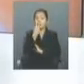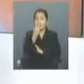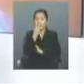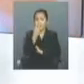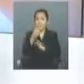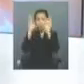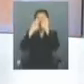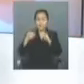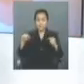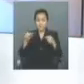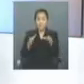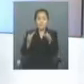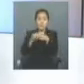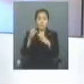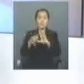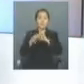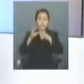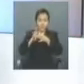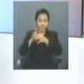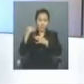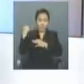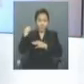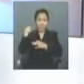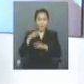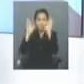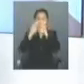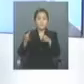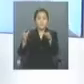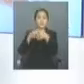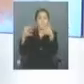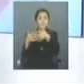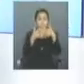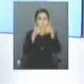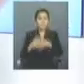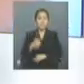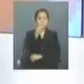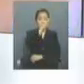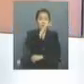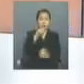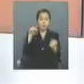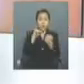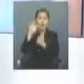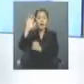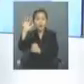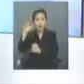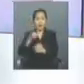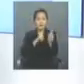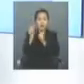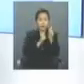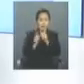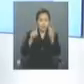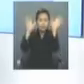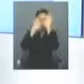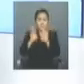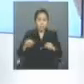ทีม Boston Red Sox นะคะในเกมที่ชนะ Chicago Cubs ไป 15-5 คะแนนในการแข่งขัน Major League Baseball ของสหรัฐอเ